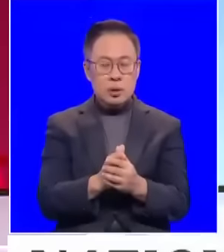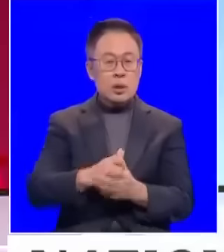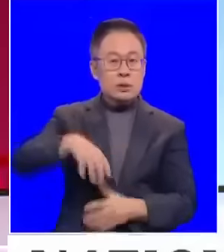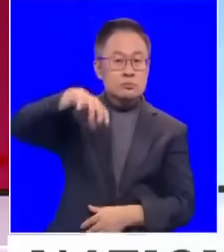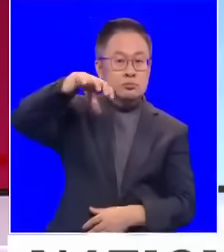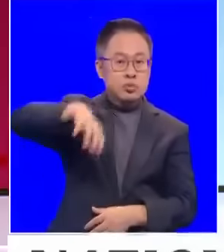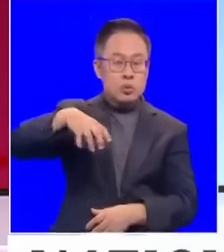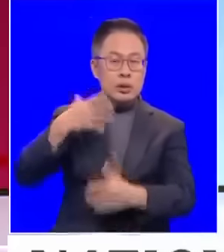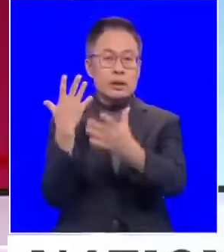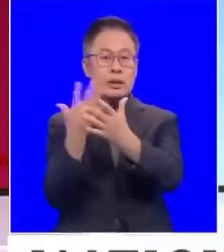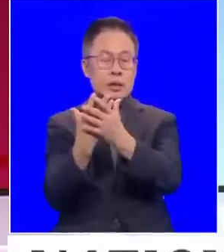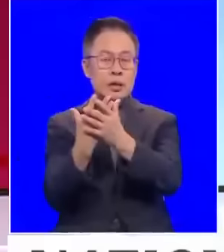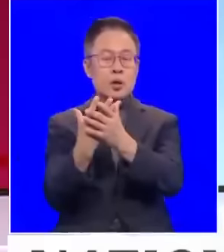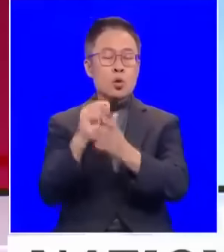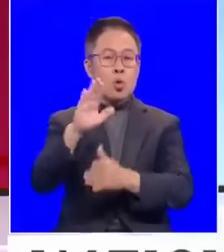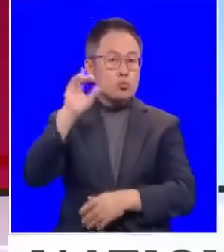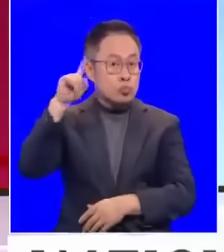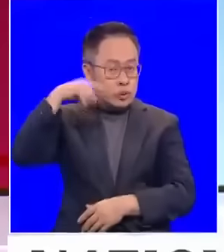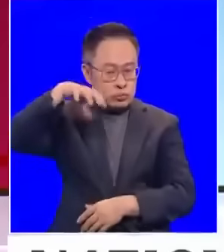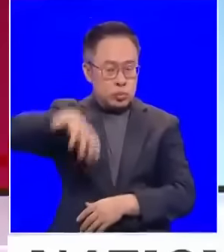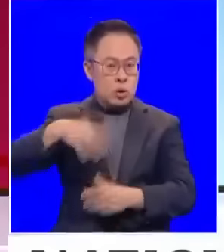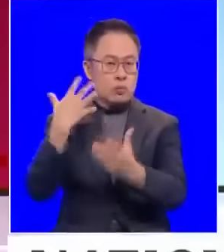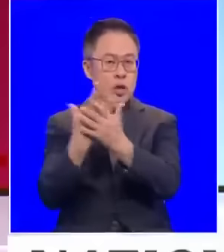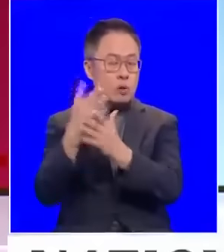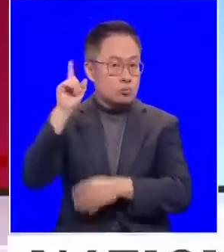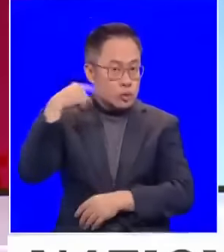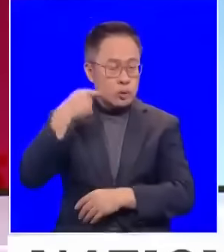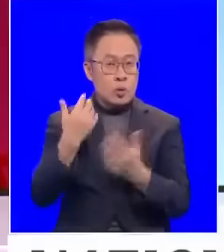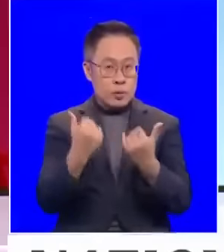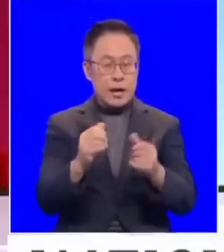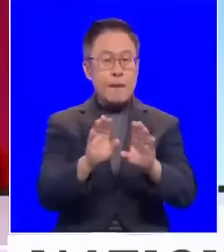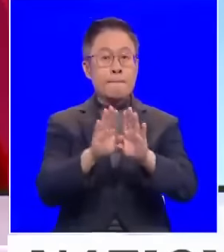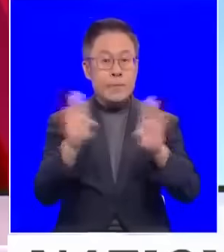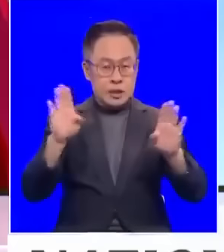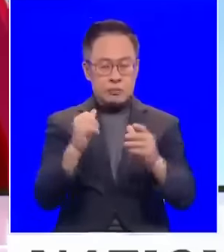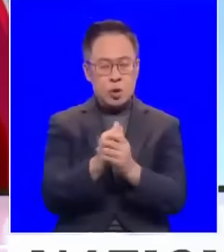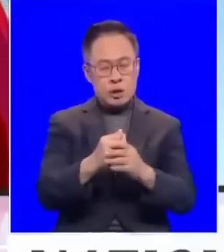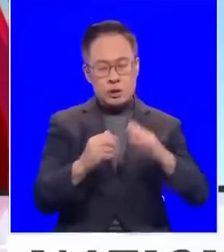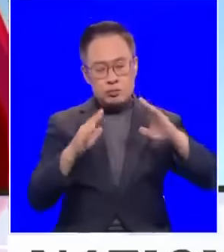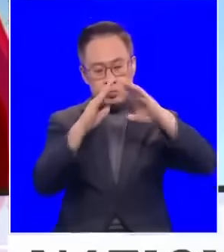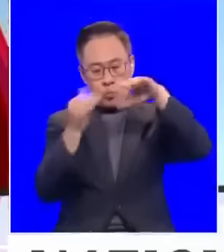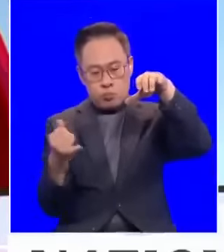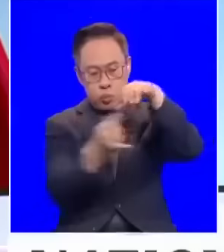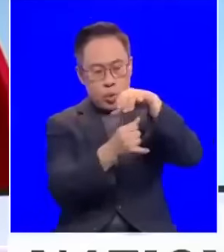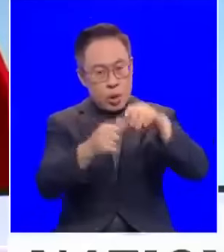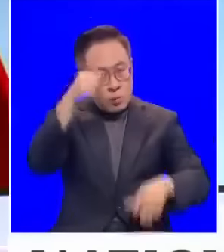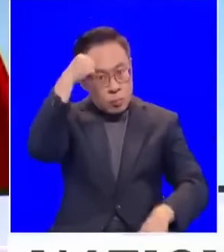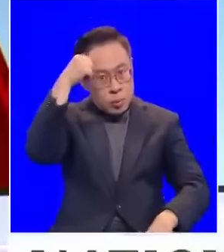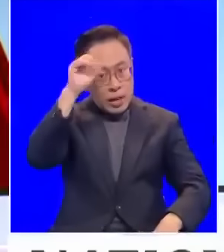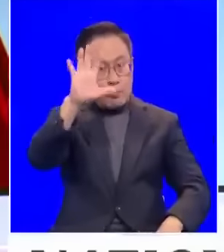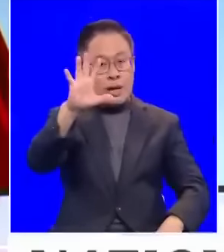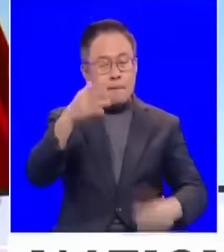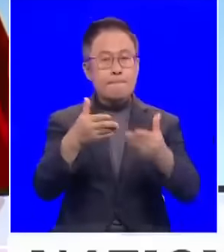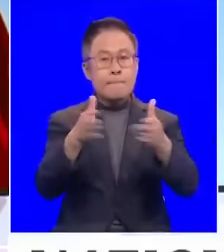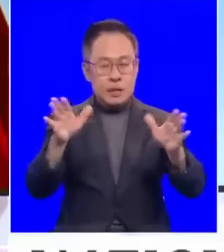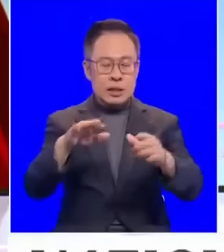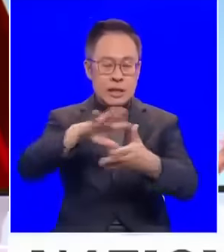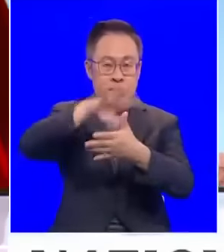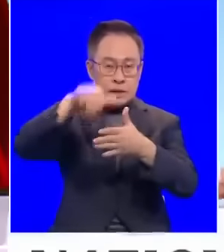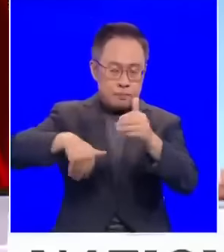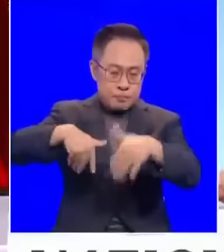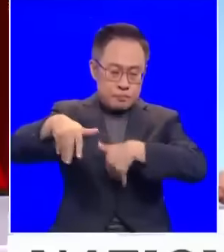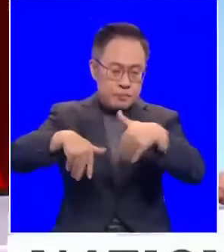หน่อยค่ะเพราะว่าวันนี้เป็นวันแรกที่เขาจะเปิดให้เยี่ยมผู้ต้องหาซึ่งต้องเฉพาะผู้หญิงน ะ เพราะว่าก็ครบ5วันในวันนี้ส่วนผู้ชายนะค